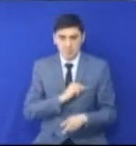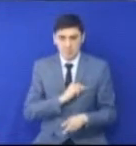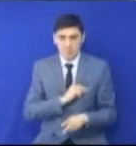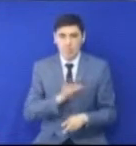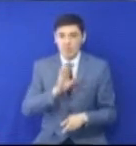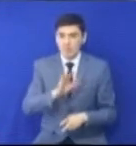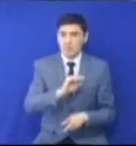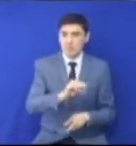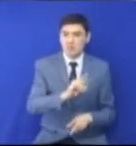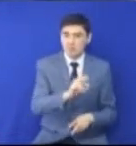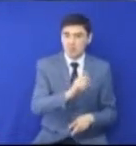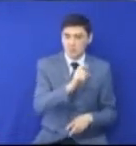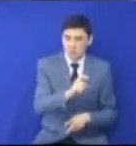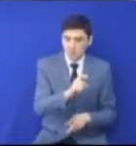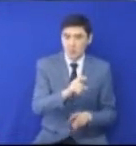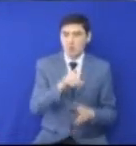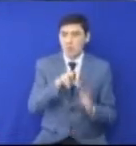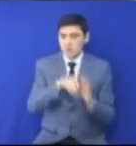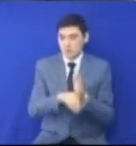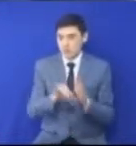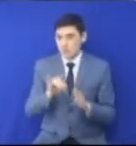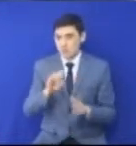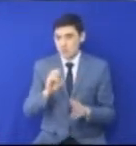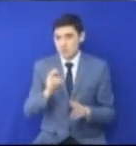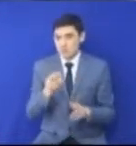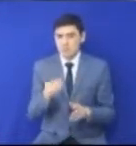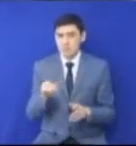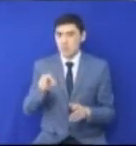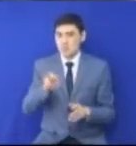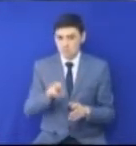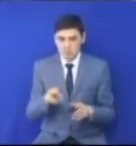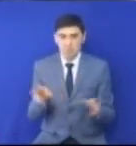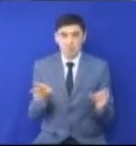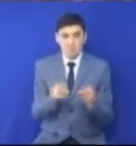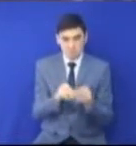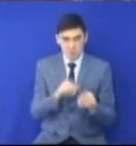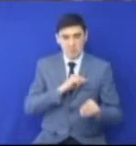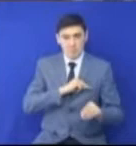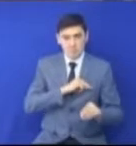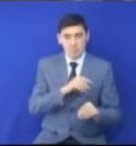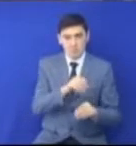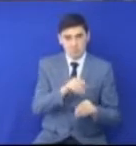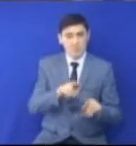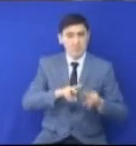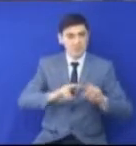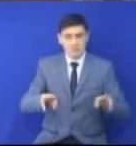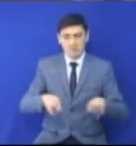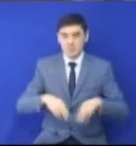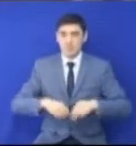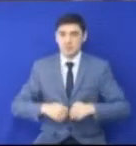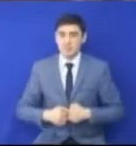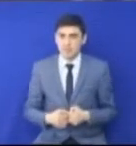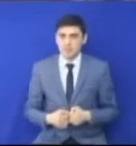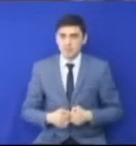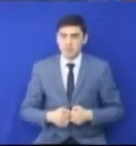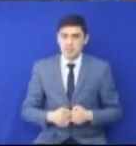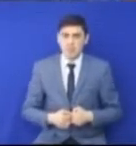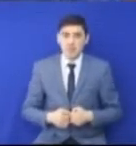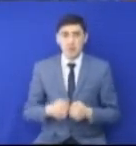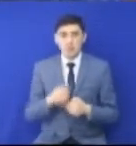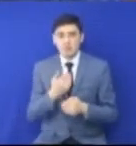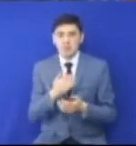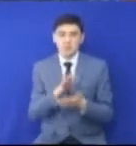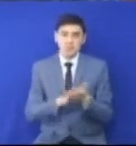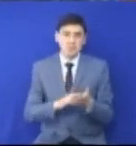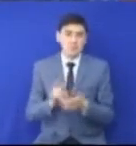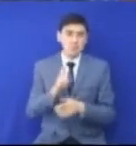үй коммуналдық шаруашылығы бөлімі де тұрғын үй инспекциясы жүргізіп отырған жұмыстармен айналысады. Азаматтық хал актілерін тіркеу бөлімінің жағдайы не